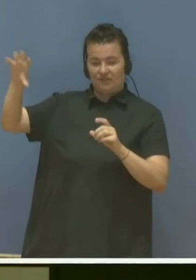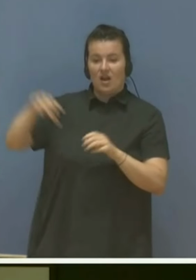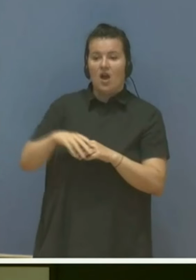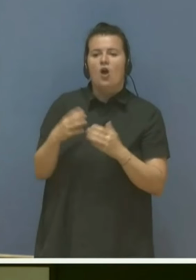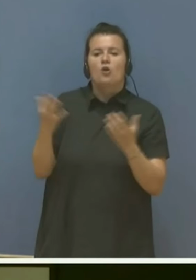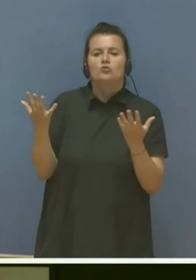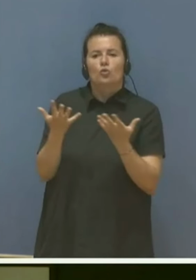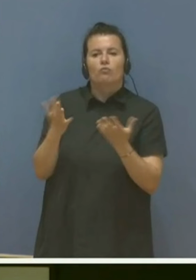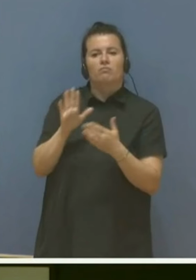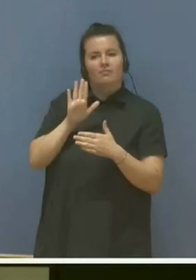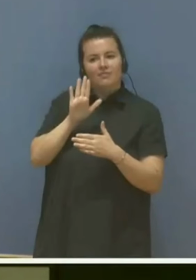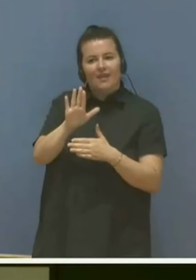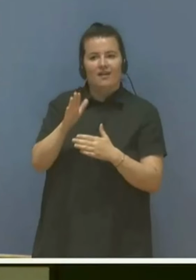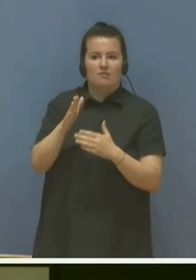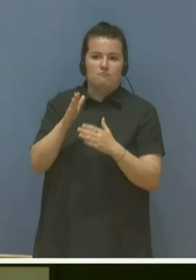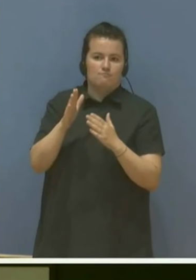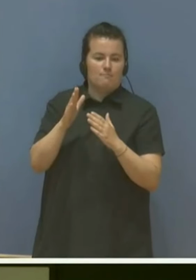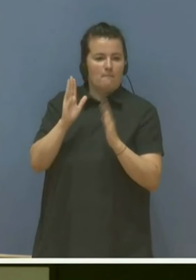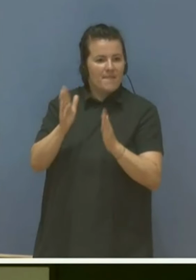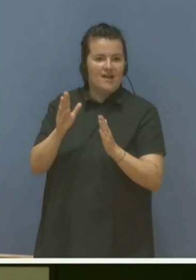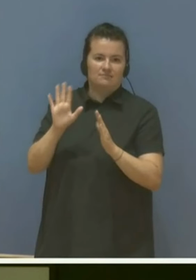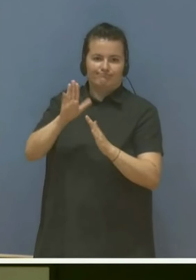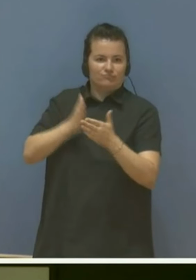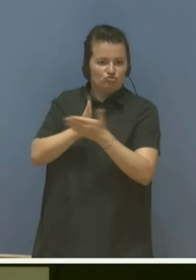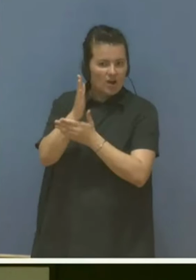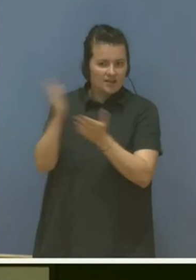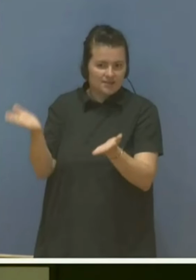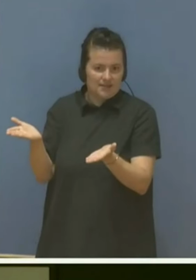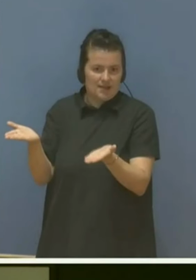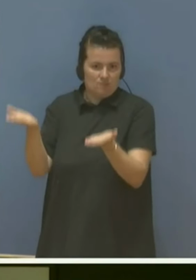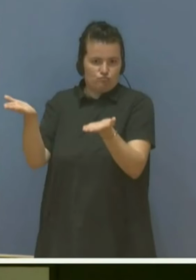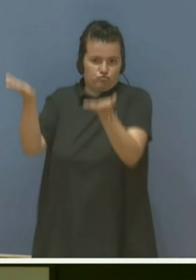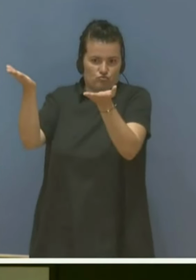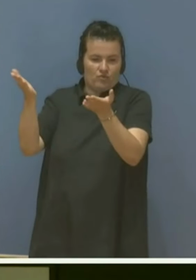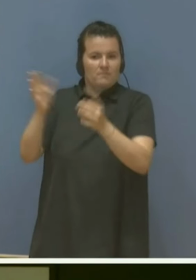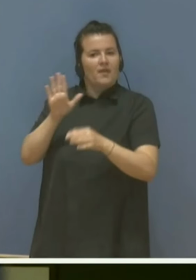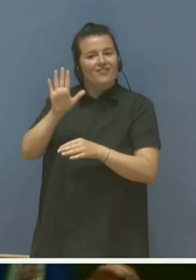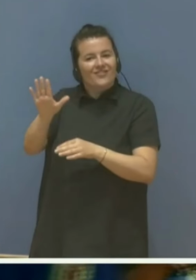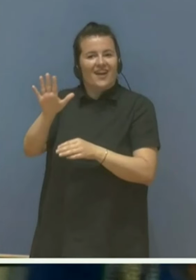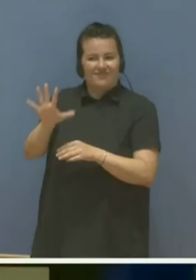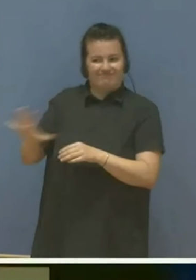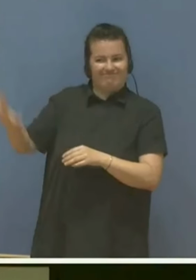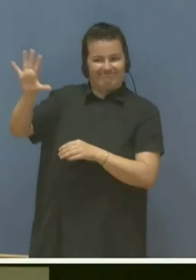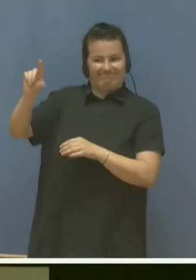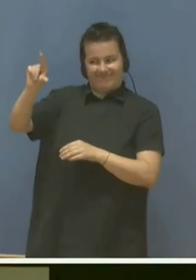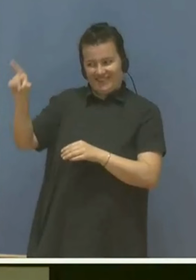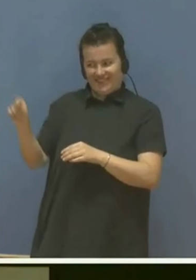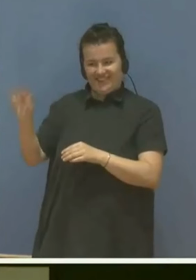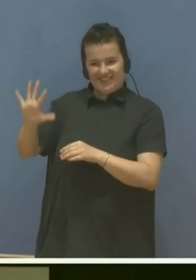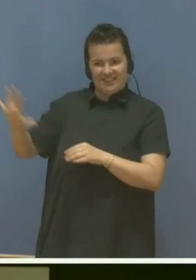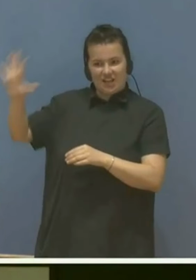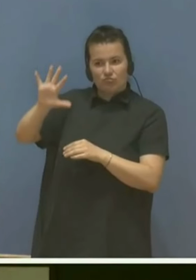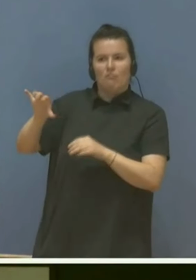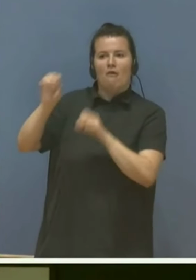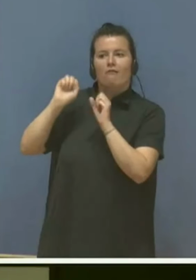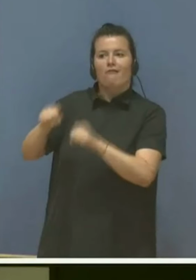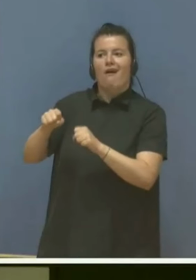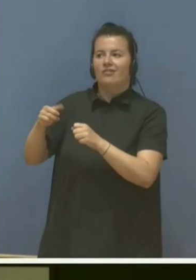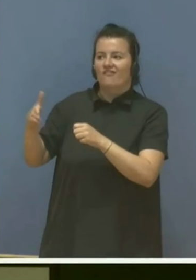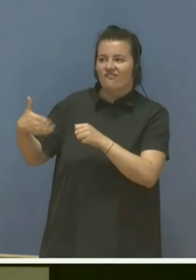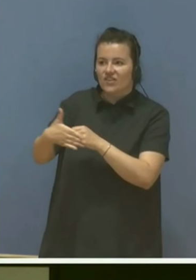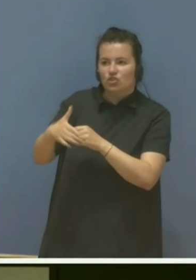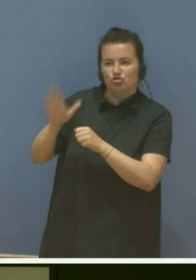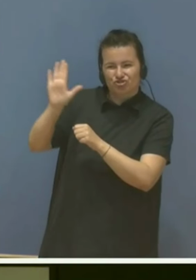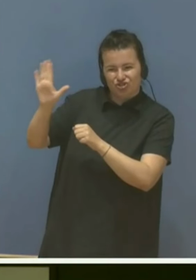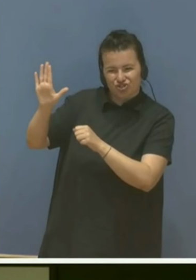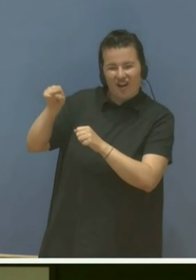вылов особо ценных видов рыб, а также исключение возможных ограничений по видам орудий и сроков вылова. Они могут возникать из